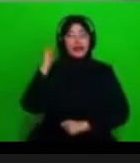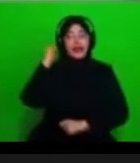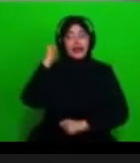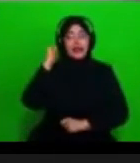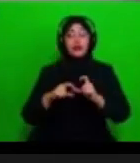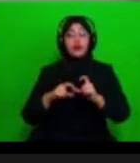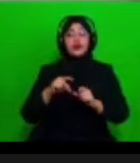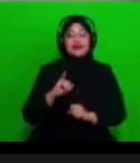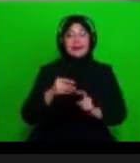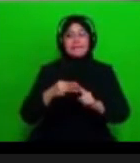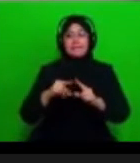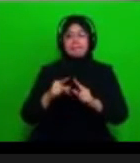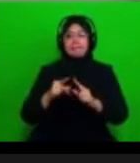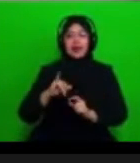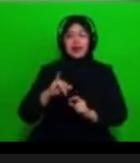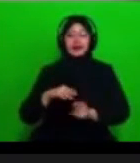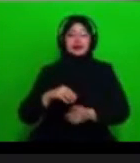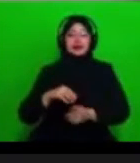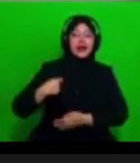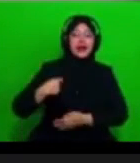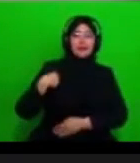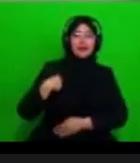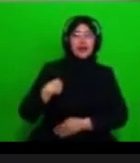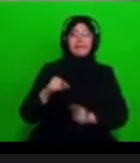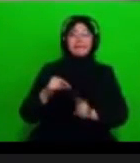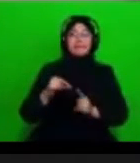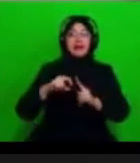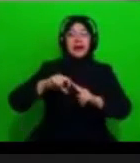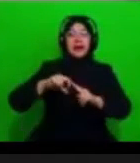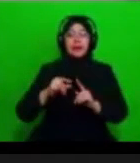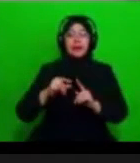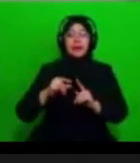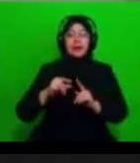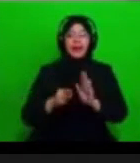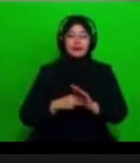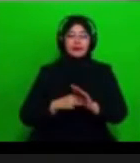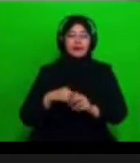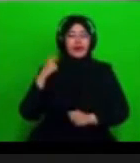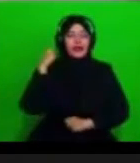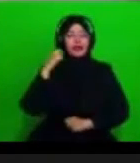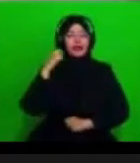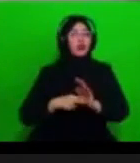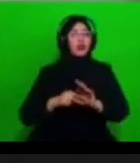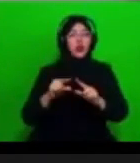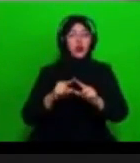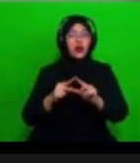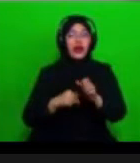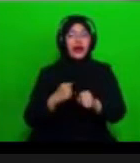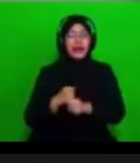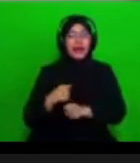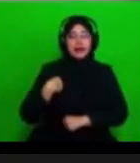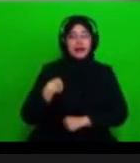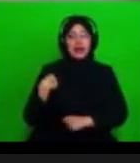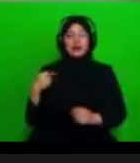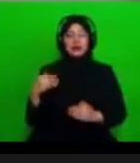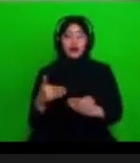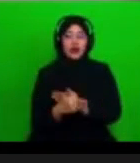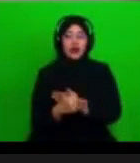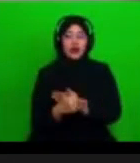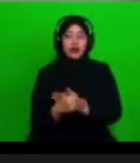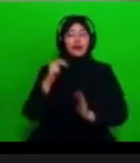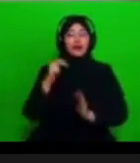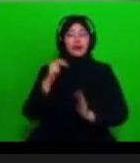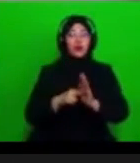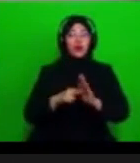Ibu Sri Bahlil, Kementerian Investasi BKPM, Ibu Endang Budi Karya di Kementerian Perhubungan,